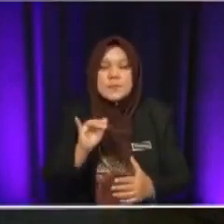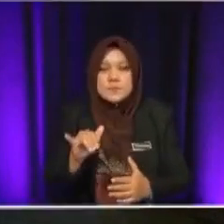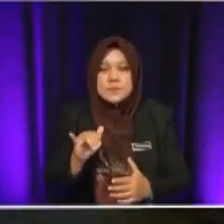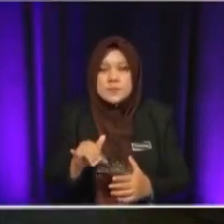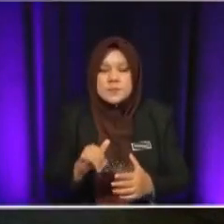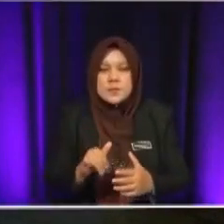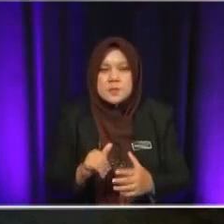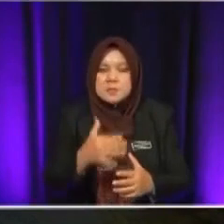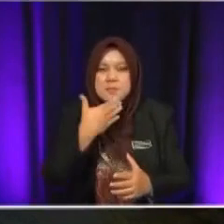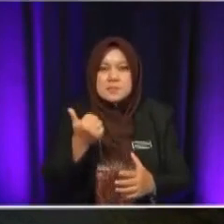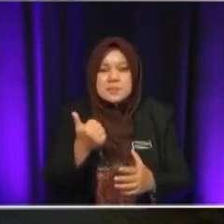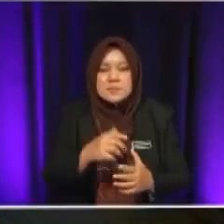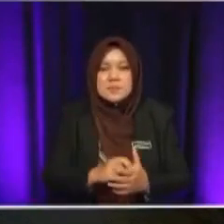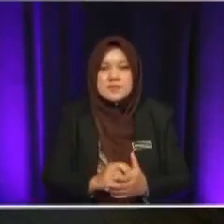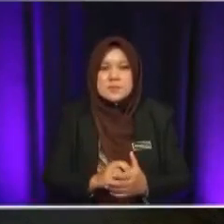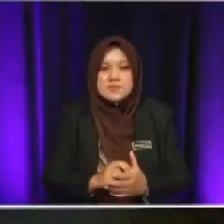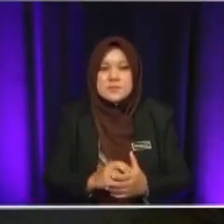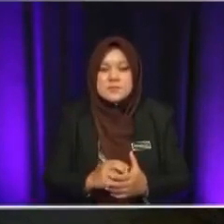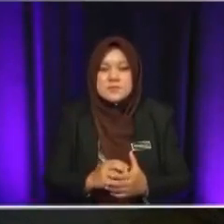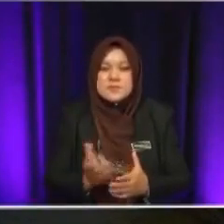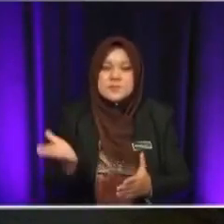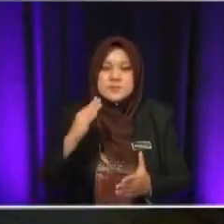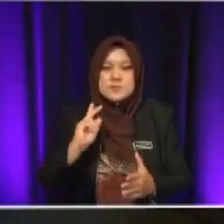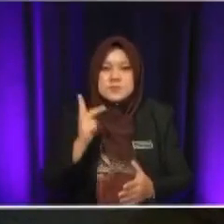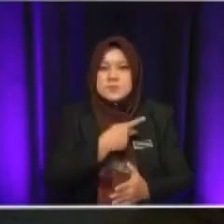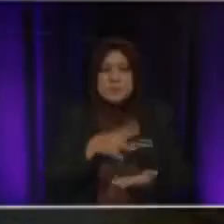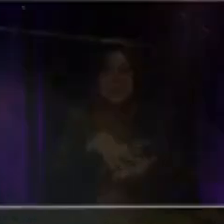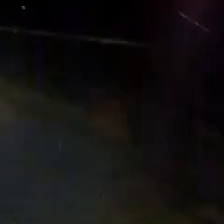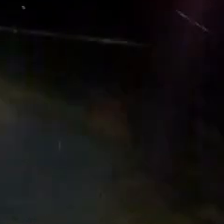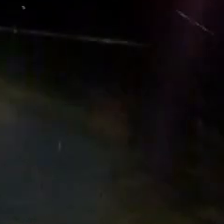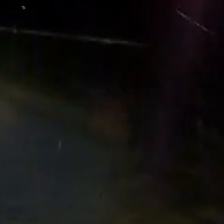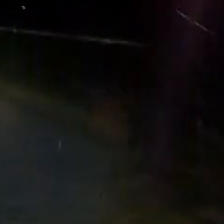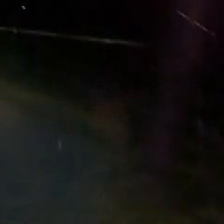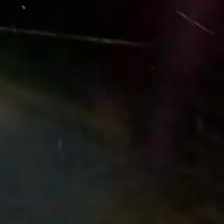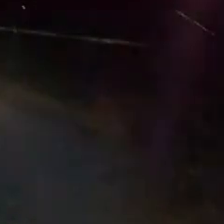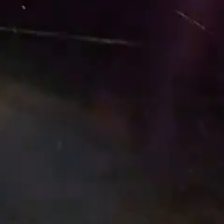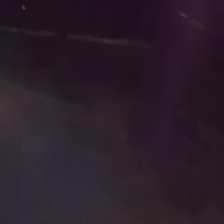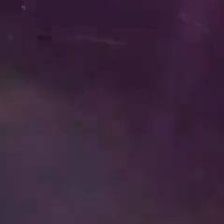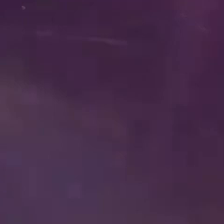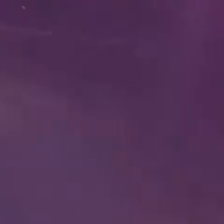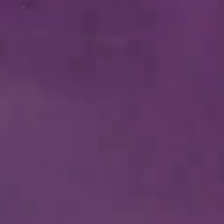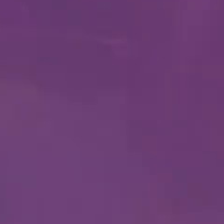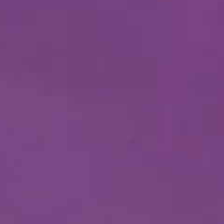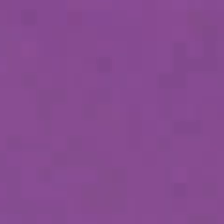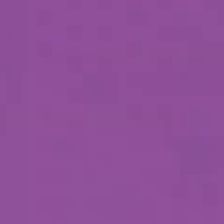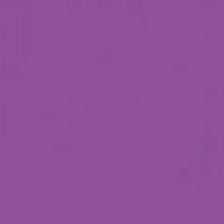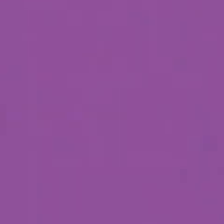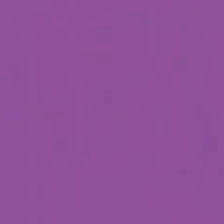Eh, menarik tu cikgu. Nanti kejap lagi kita belajar. Okey. Wow, macam ni rupanya.